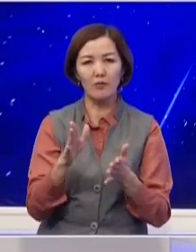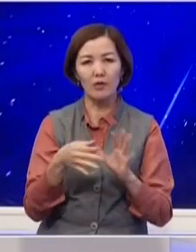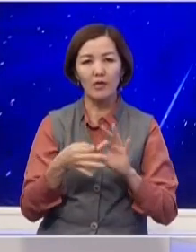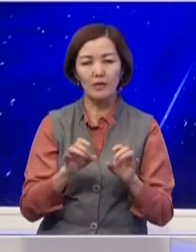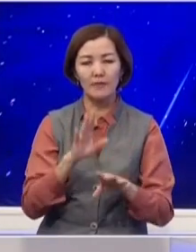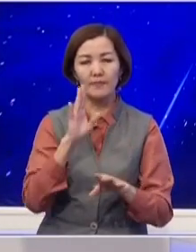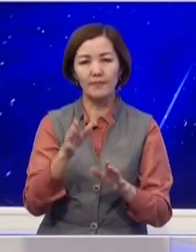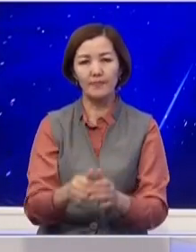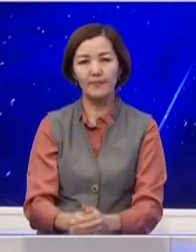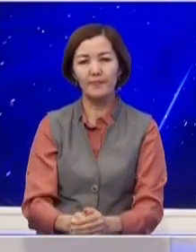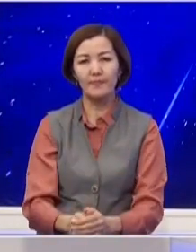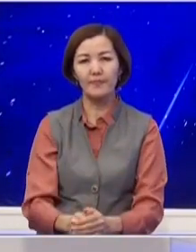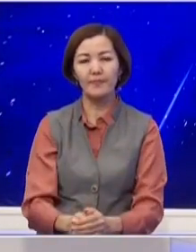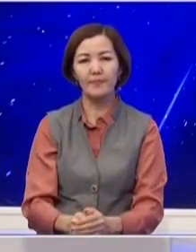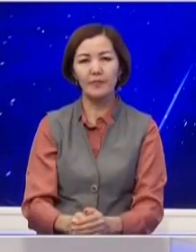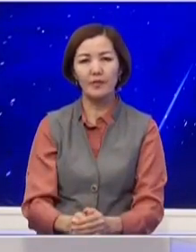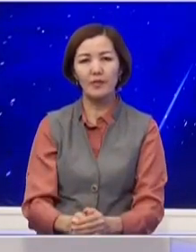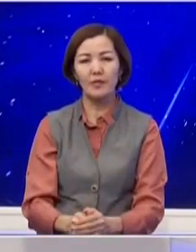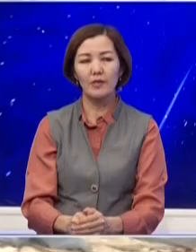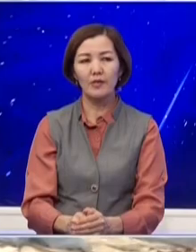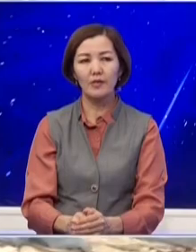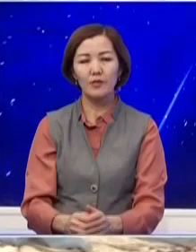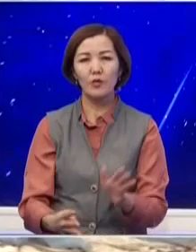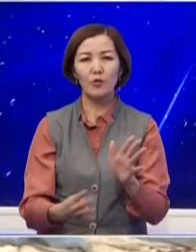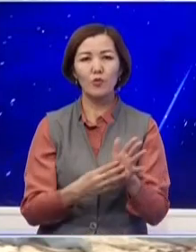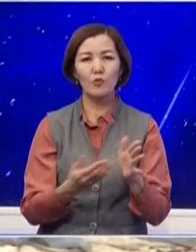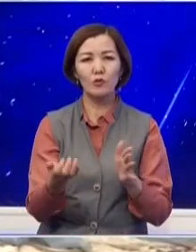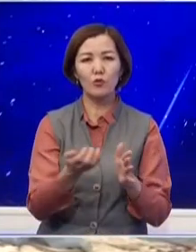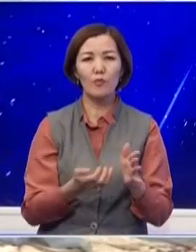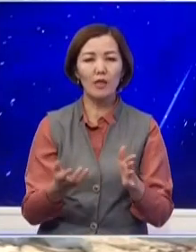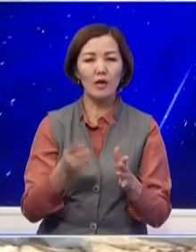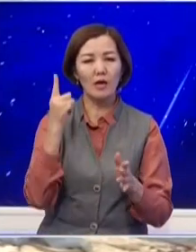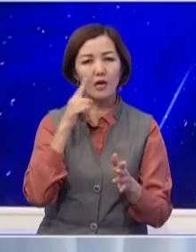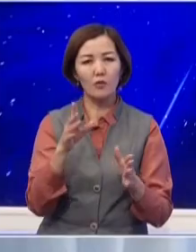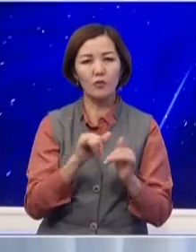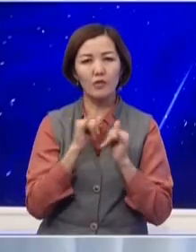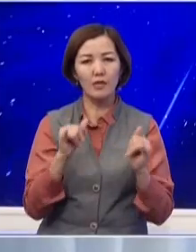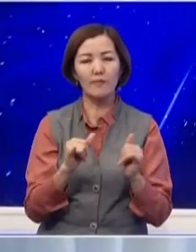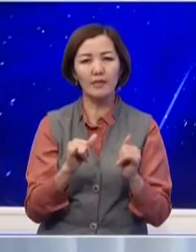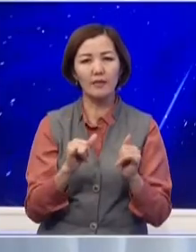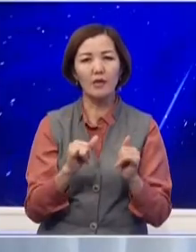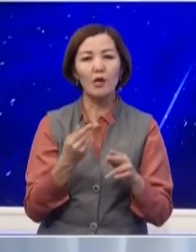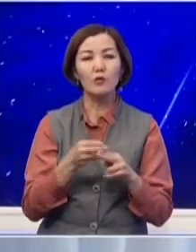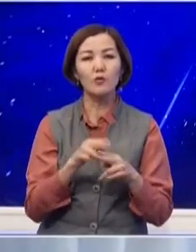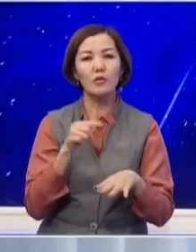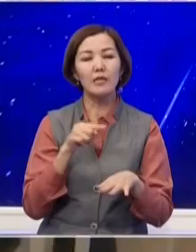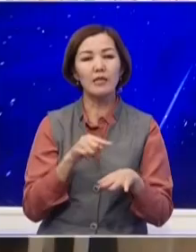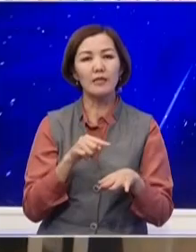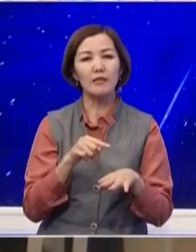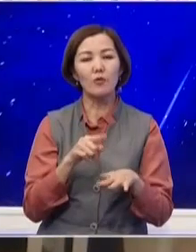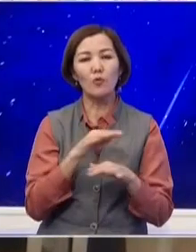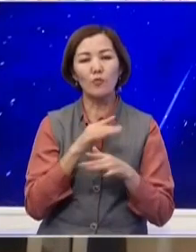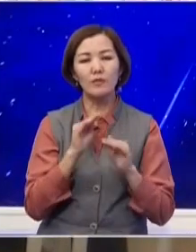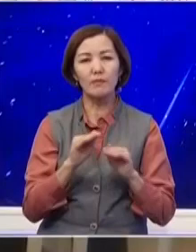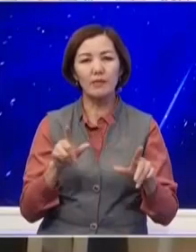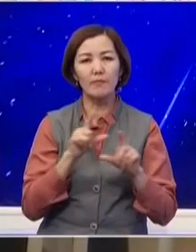сынады. Тақырыпты тілшіміз толтырсын. Тоғызқұмалақ ақыл ойды дамытып, зейіндерден ашады. Сондықтан оған әсіресе мектеп